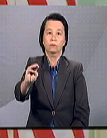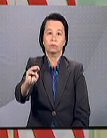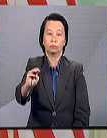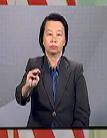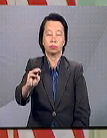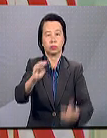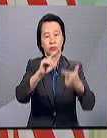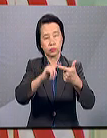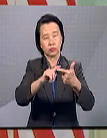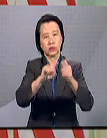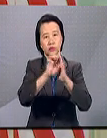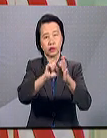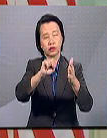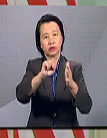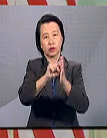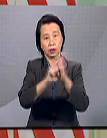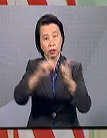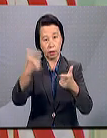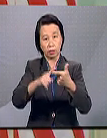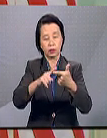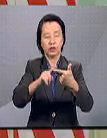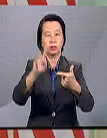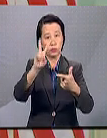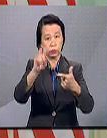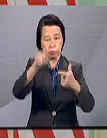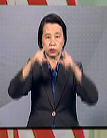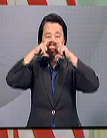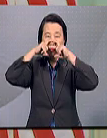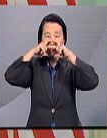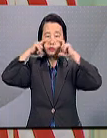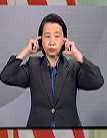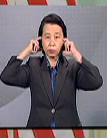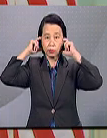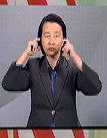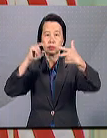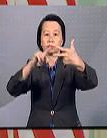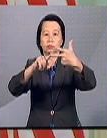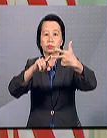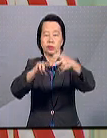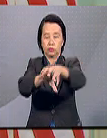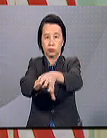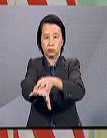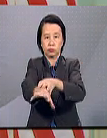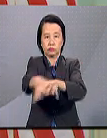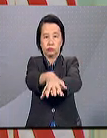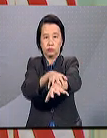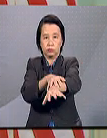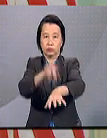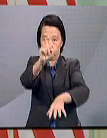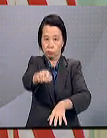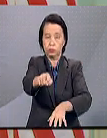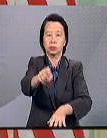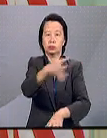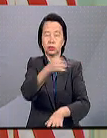Syarat yang lain juga adalah perlu memakai penutup muka dan sarung tangan.